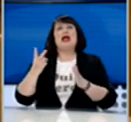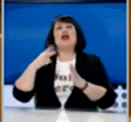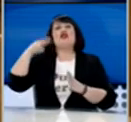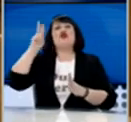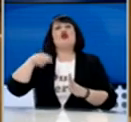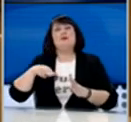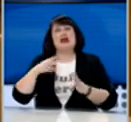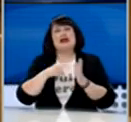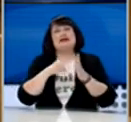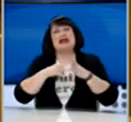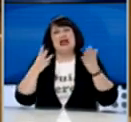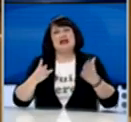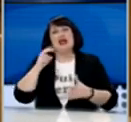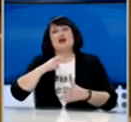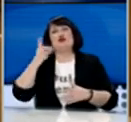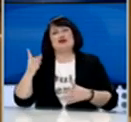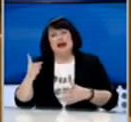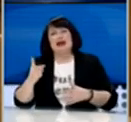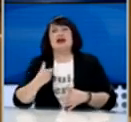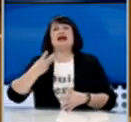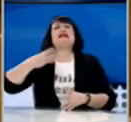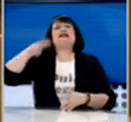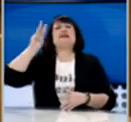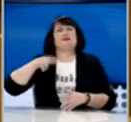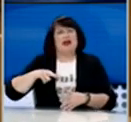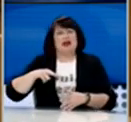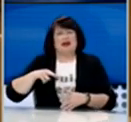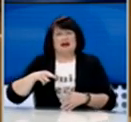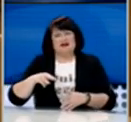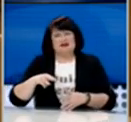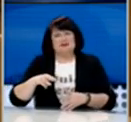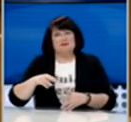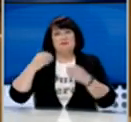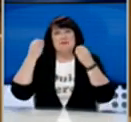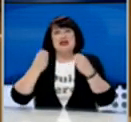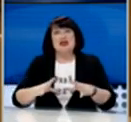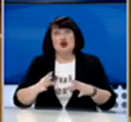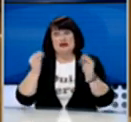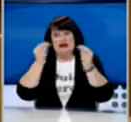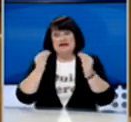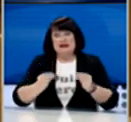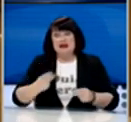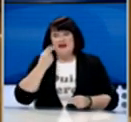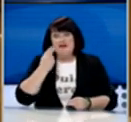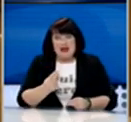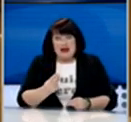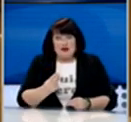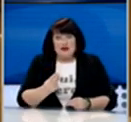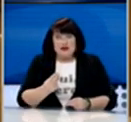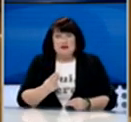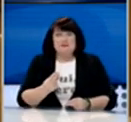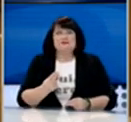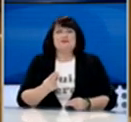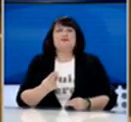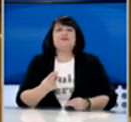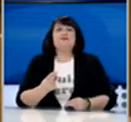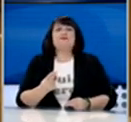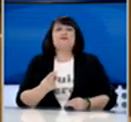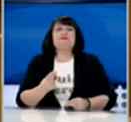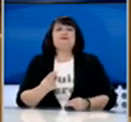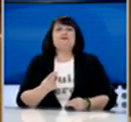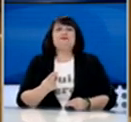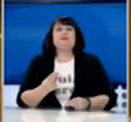να τριήμερο το 21 άρα η κατάσταση επιδεινώνεται και όπως δείχνουν τα στοιχεία και συν τα στοιχεία